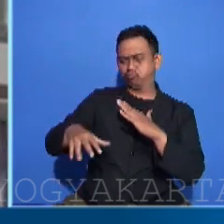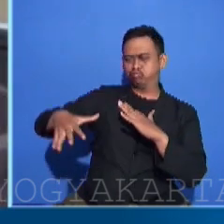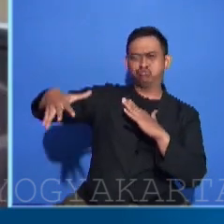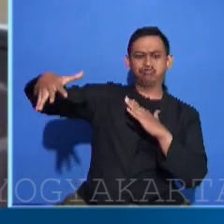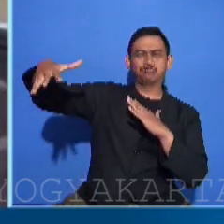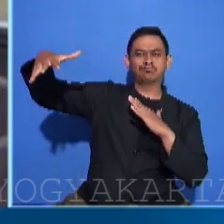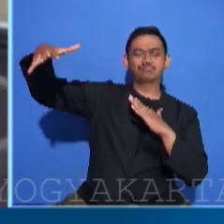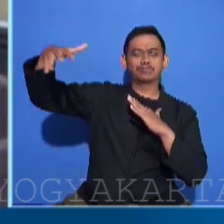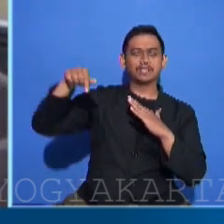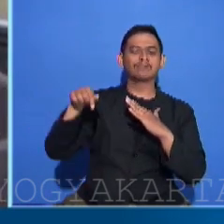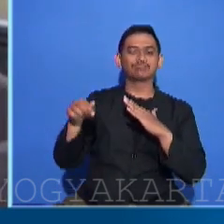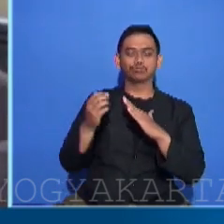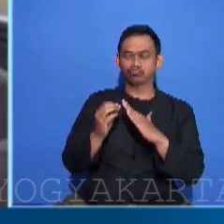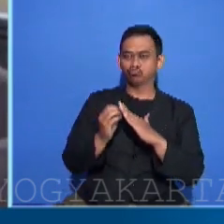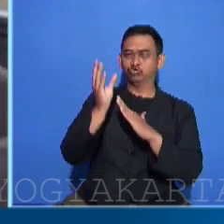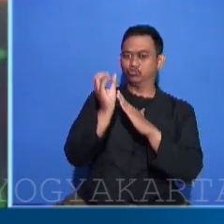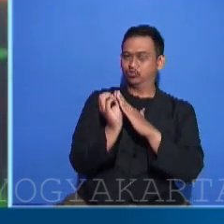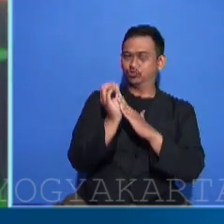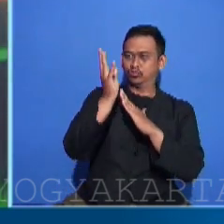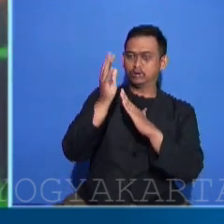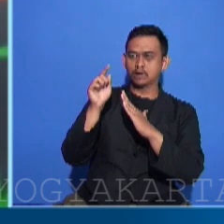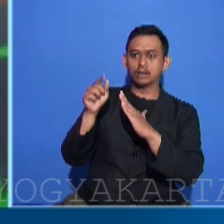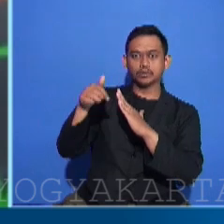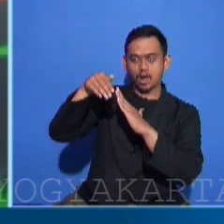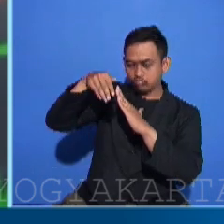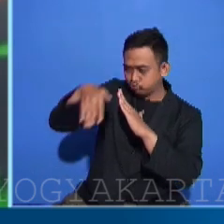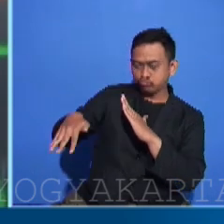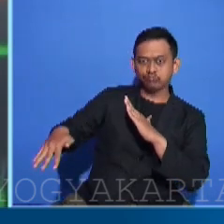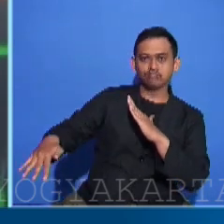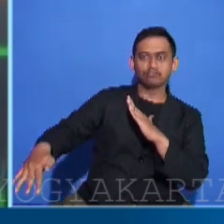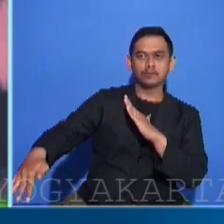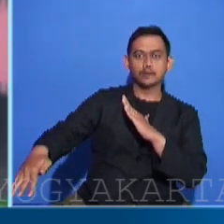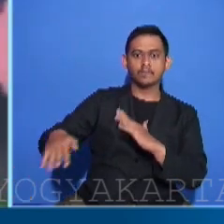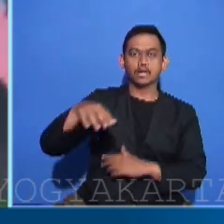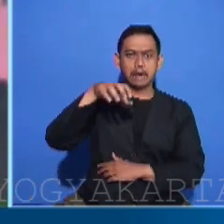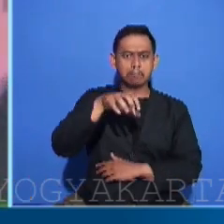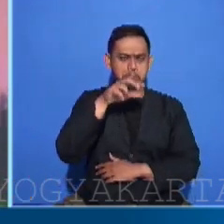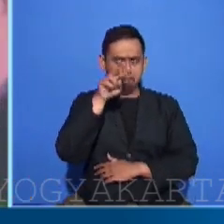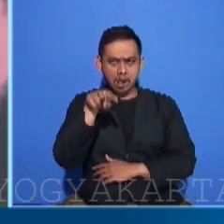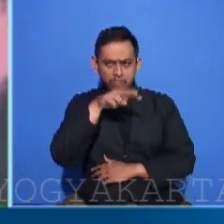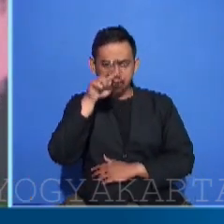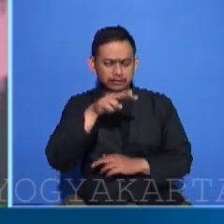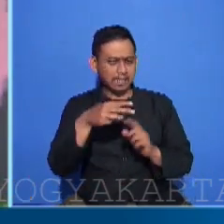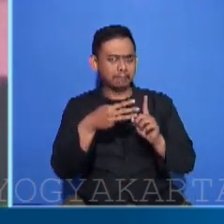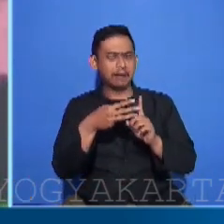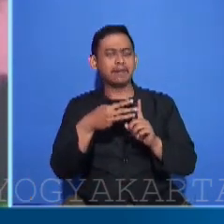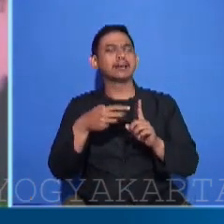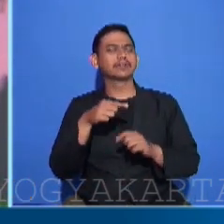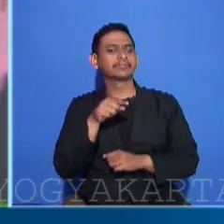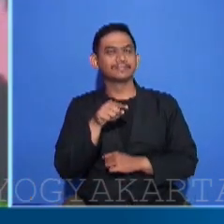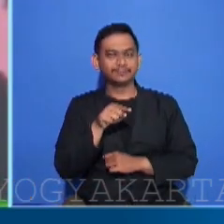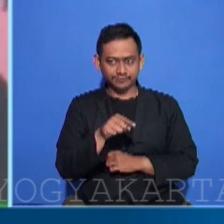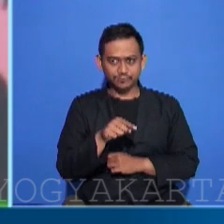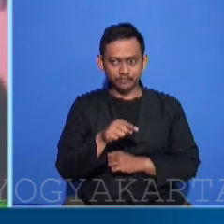pada hari Senin kemarin relatif menurun dari data pos pengamatan gunung merapi Babatan sejak Senin jam 6 pagi Hingga jam